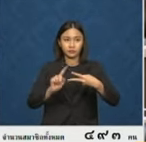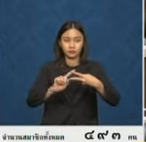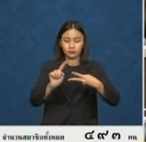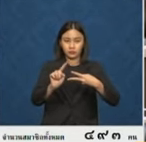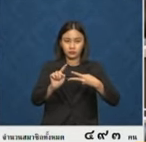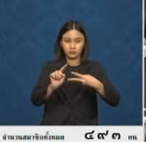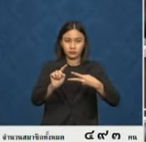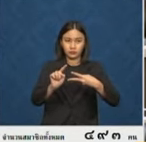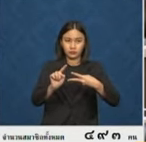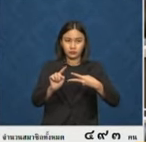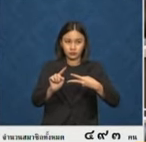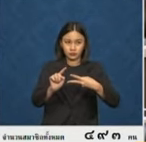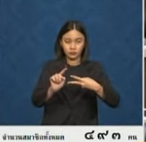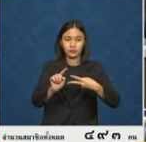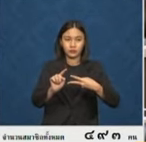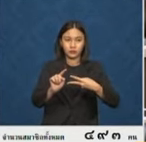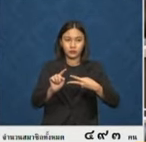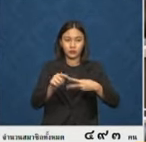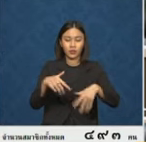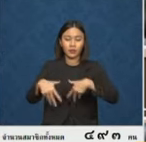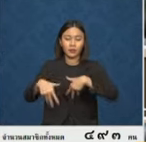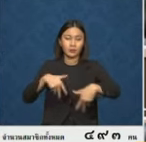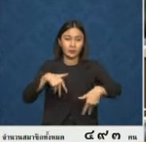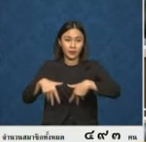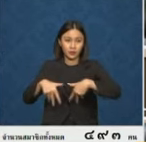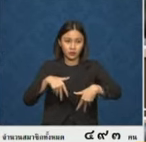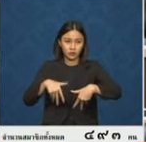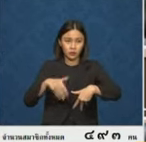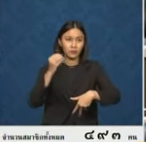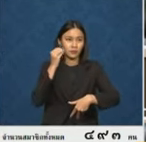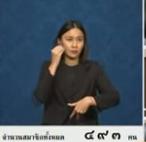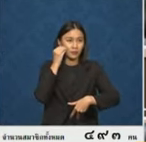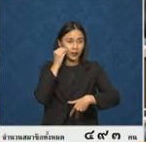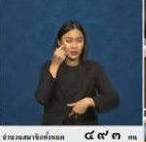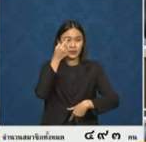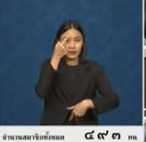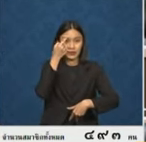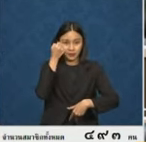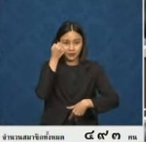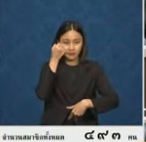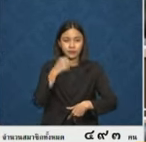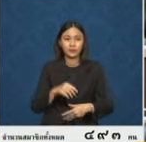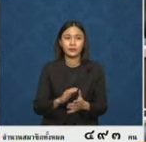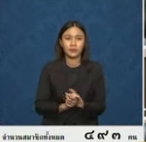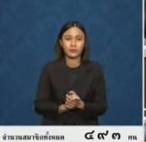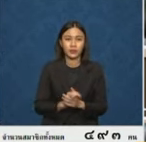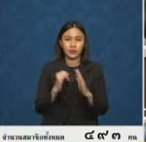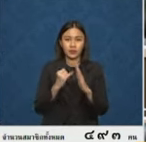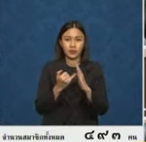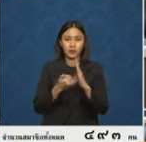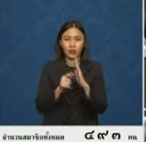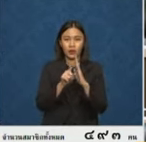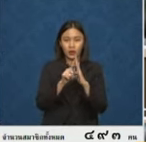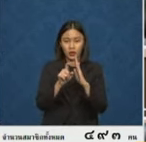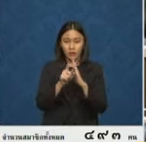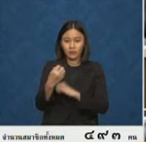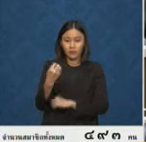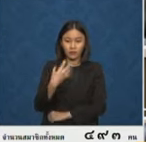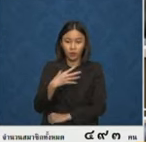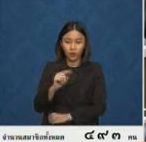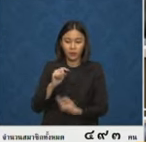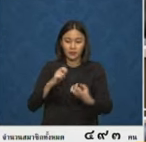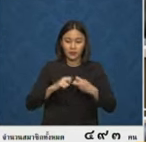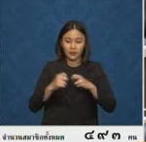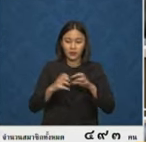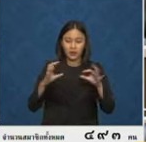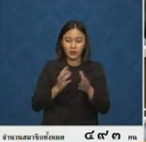แรกผมได้รับเรื่องร้องเรียนจากพี่น้องประชาชนบ้านหนองอีดำตำบลกู่กาสิงห์อำเภอเกษตจังหวัดร้อยเอ็ดถึงปัญหาเกี่ยว